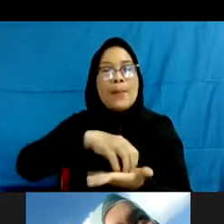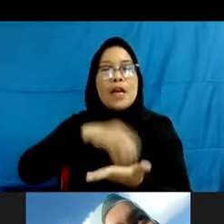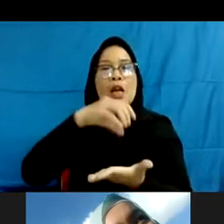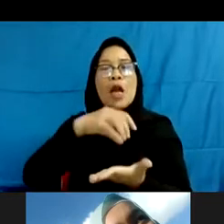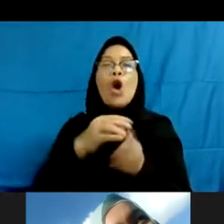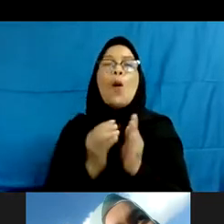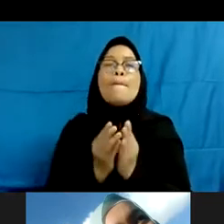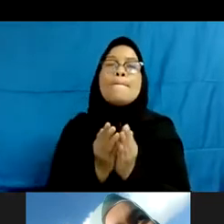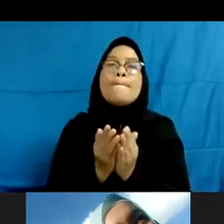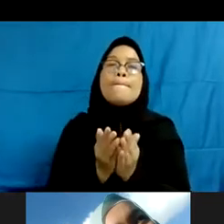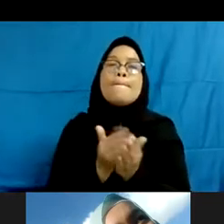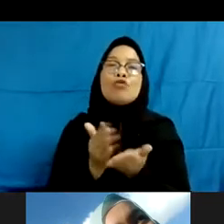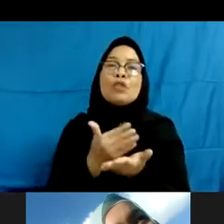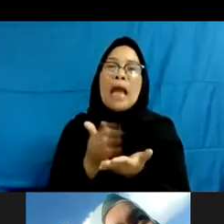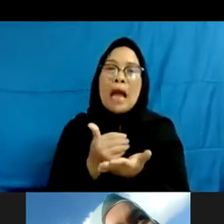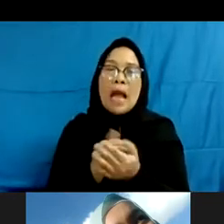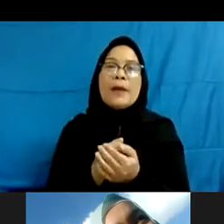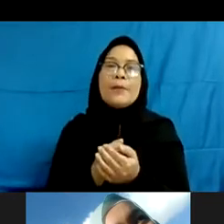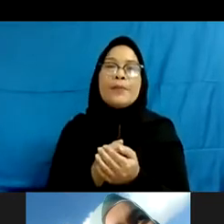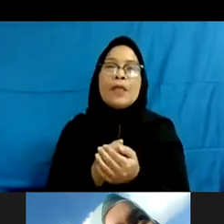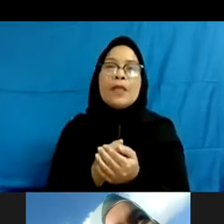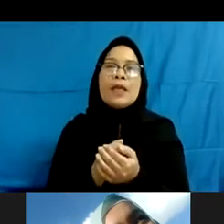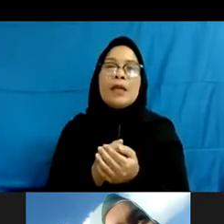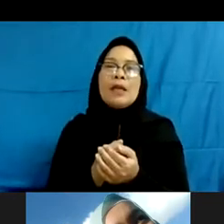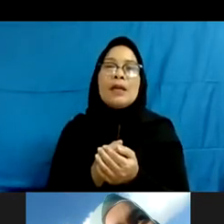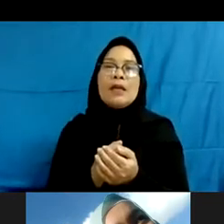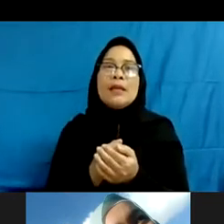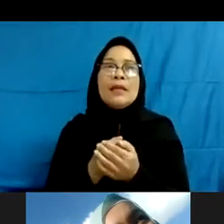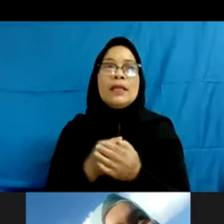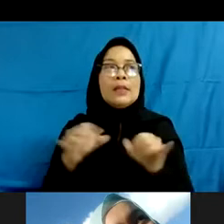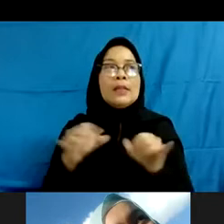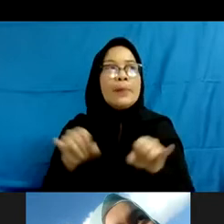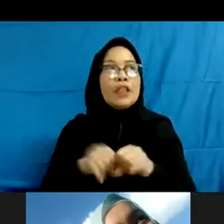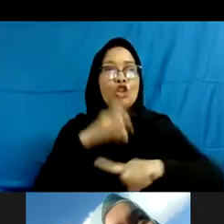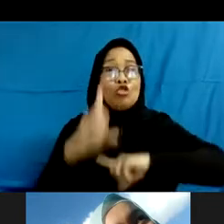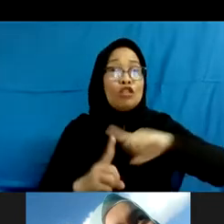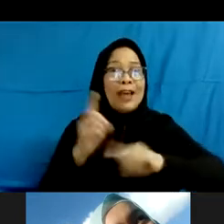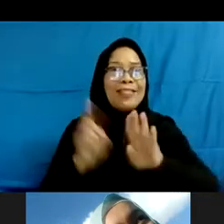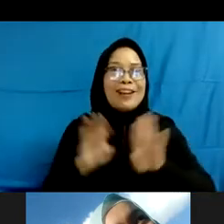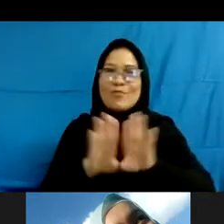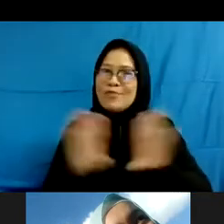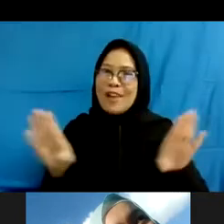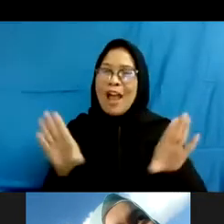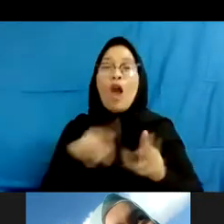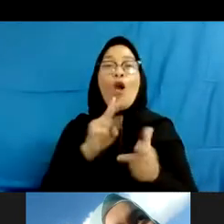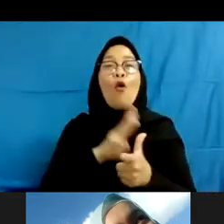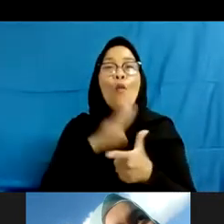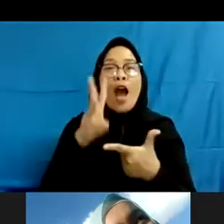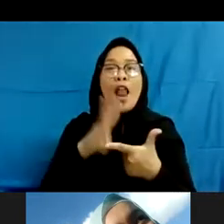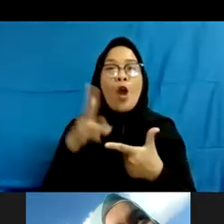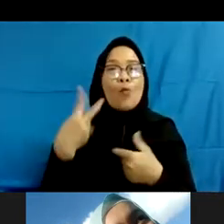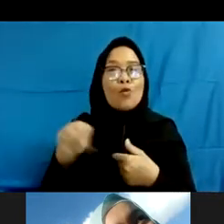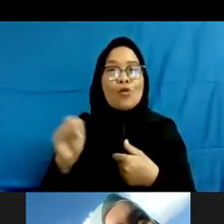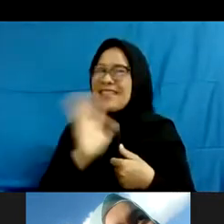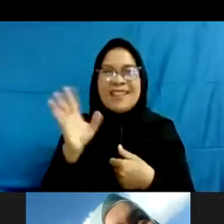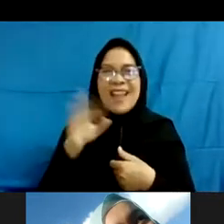ketika di perpustakaan itu jadi kayak semacam dunia kita terbuka lagi bahwa oh ternyata meskipun nggak bisa lihat kita tetap bisa lagi baca buku